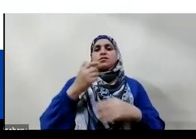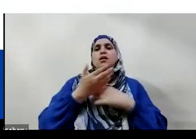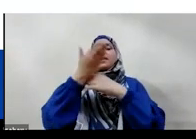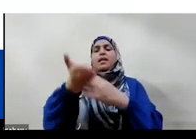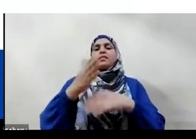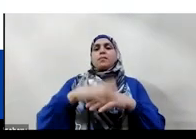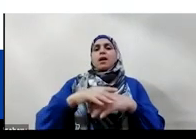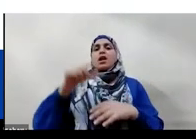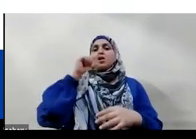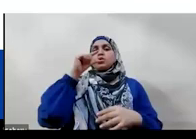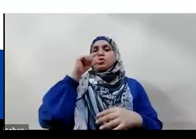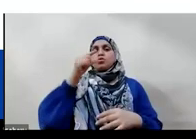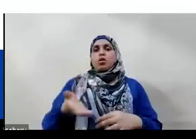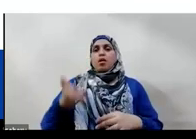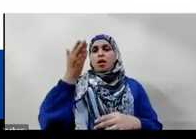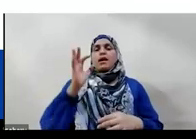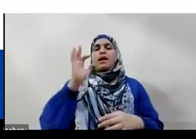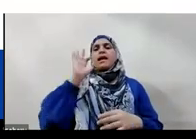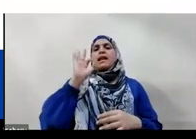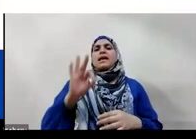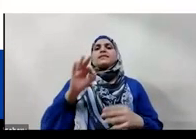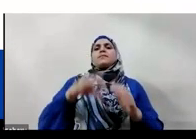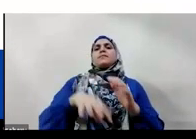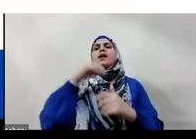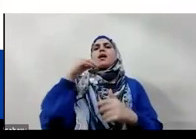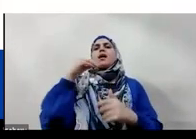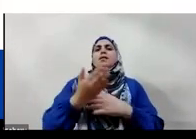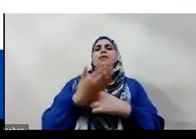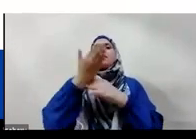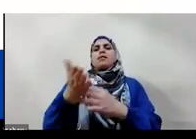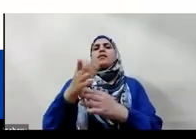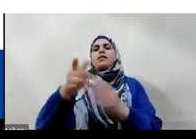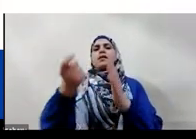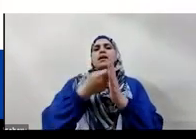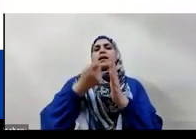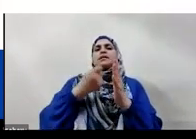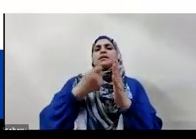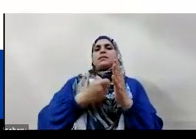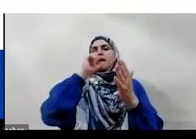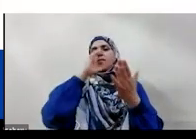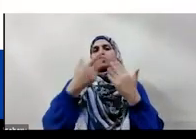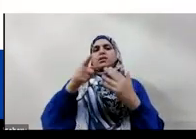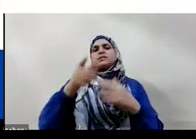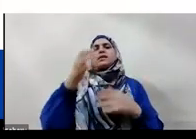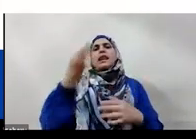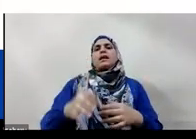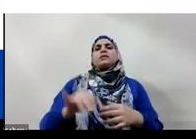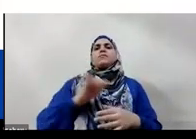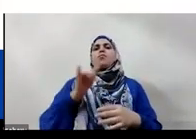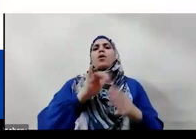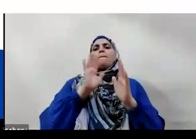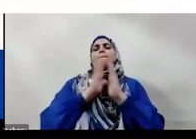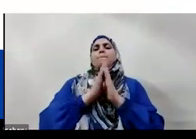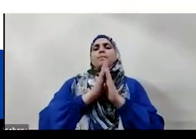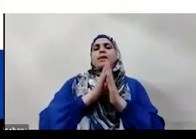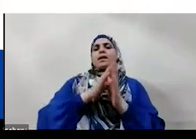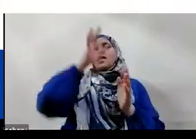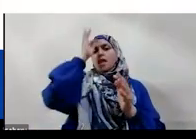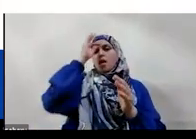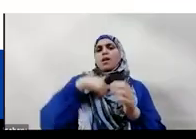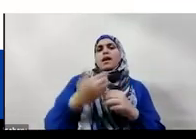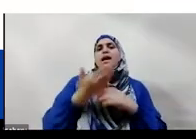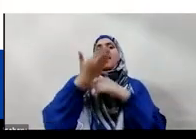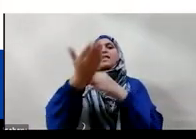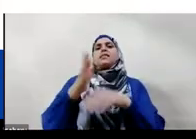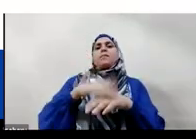الدكتوراه محتاج إن هو يقدم writing sample، ده requirement. فأنا لما بقدم على منحة الدكتوراه في